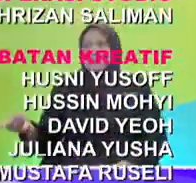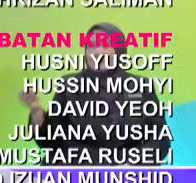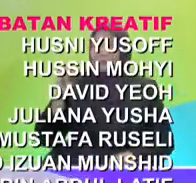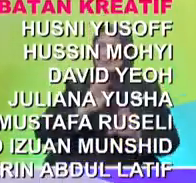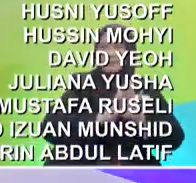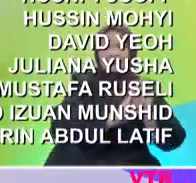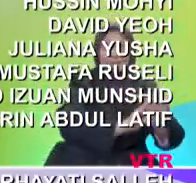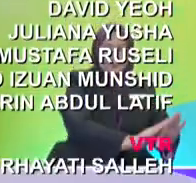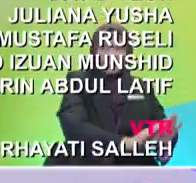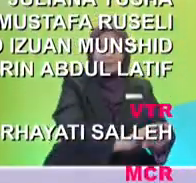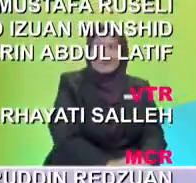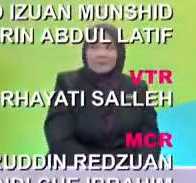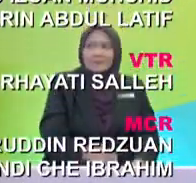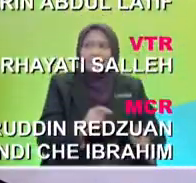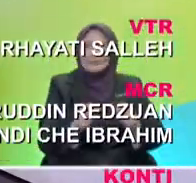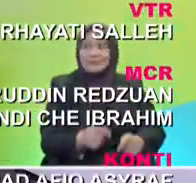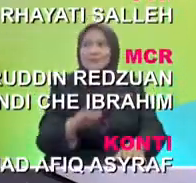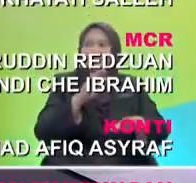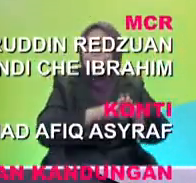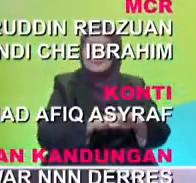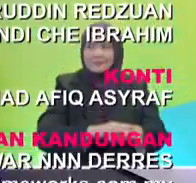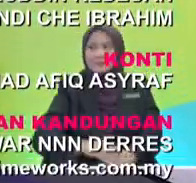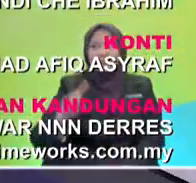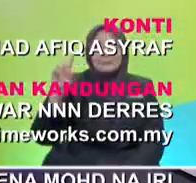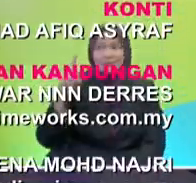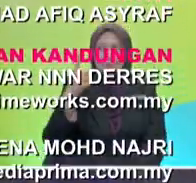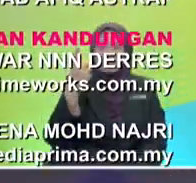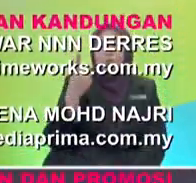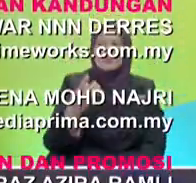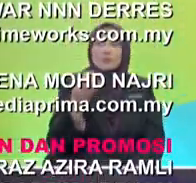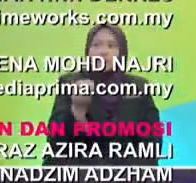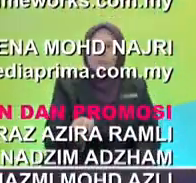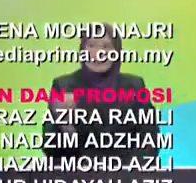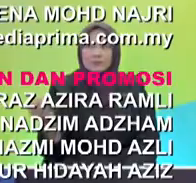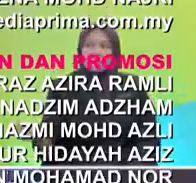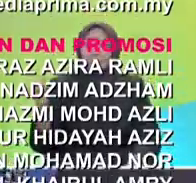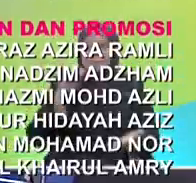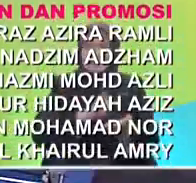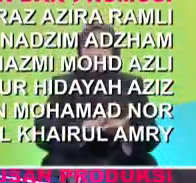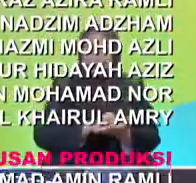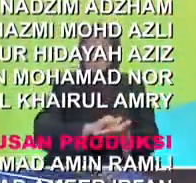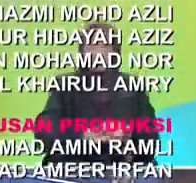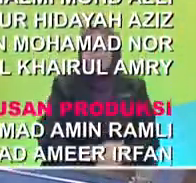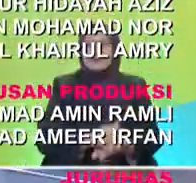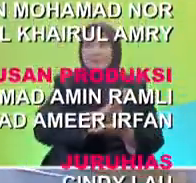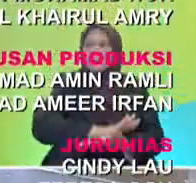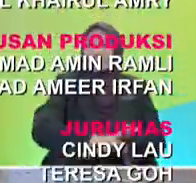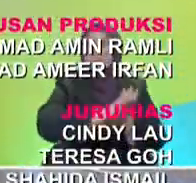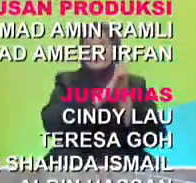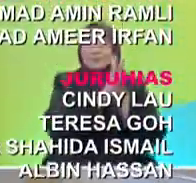dan daya tolakan pertidak atas waktu objek itu